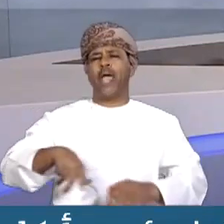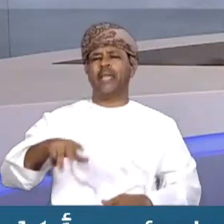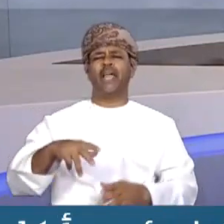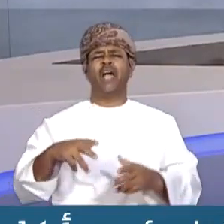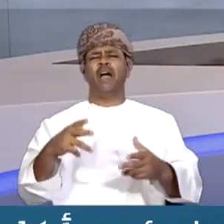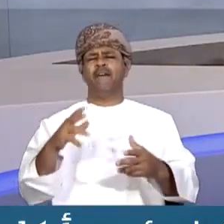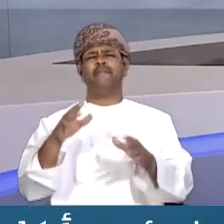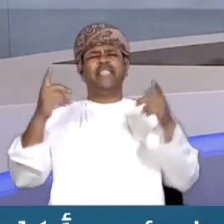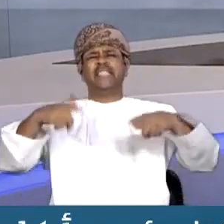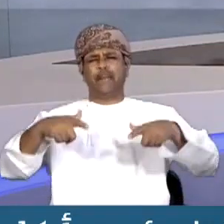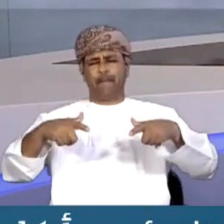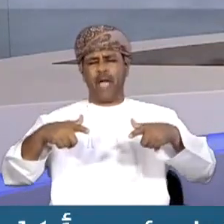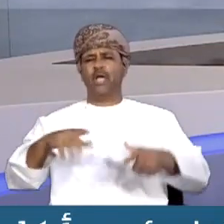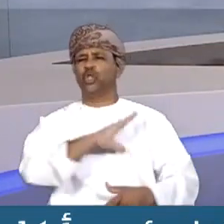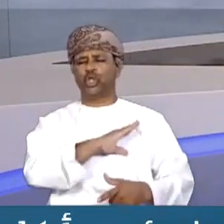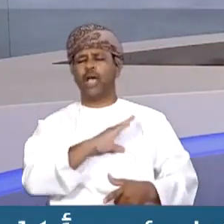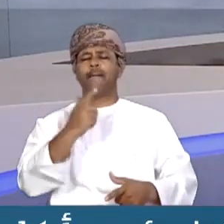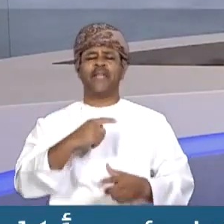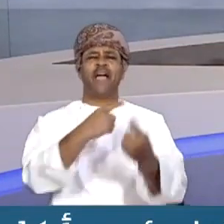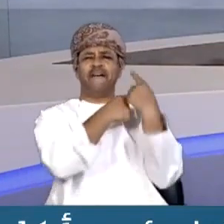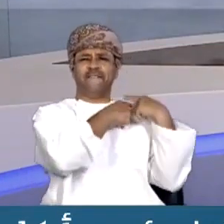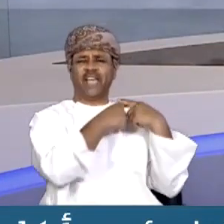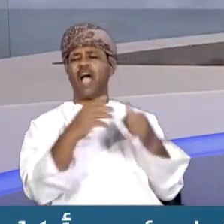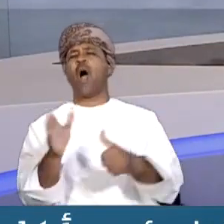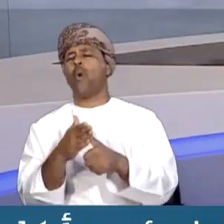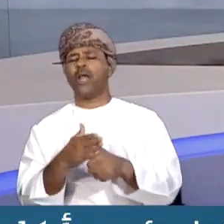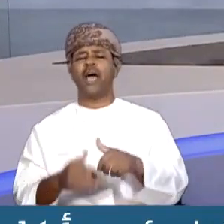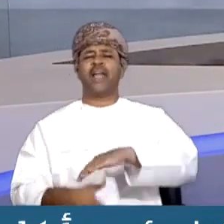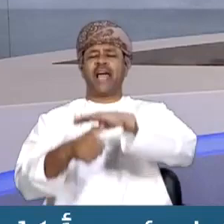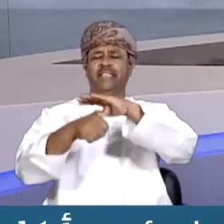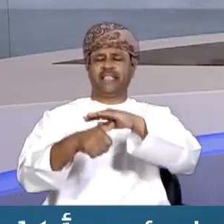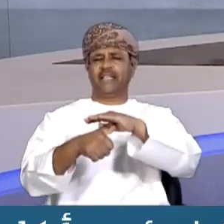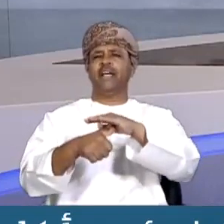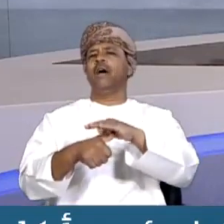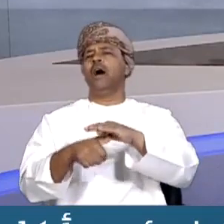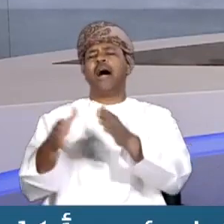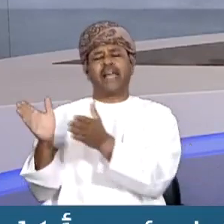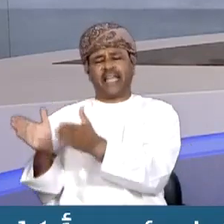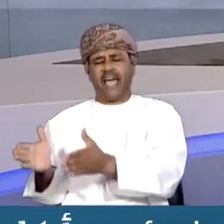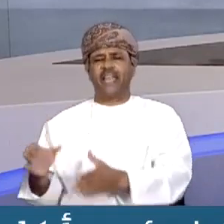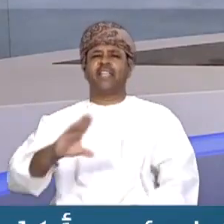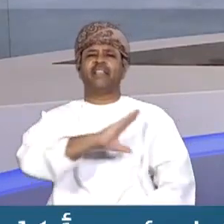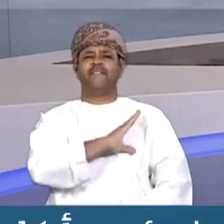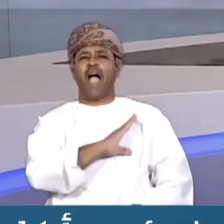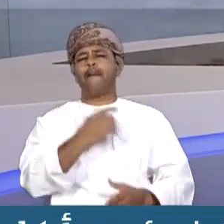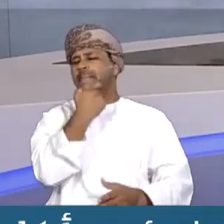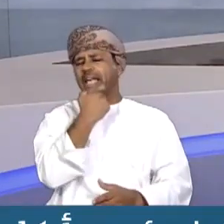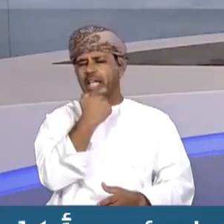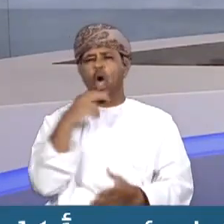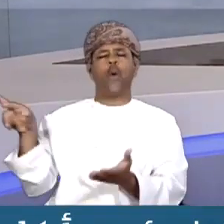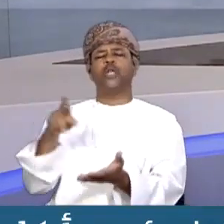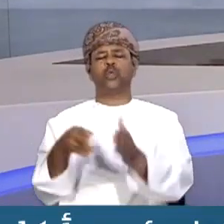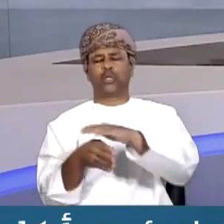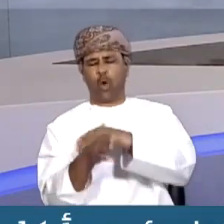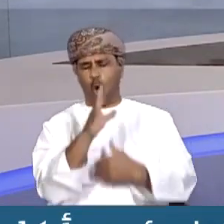المرتفعة الفريق أول السير نيكولاس باتريك كارتر رئيس أركان الدفاع البريطاني الذي يزور